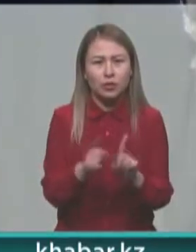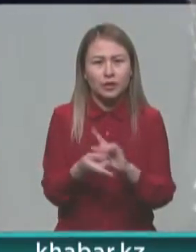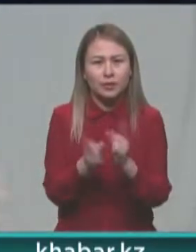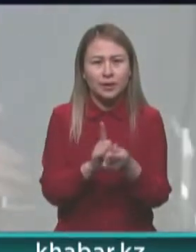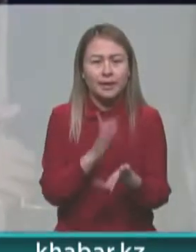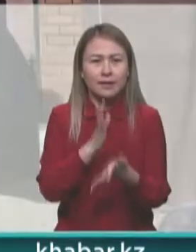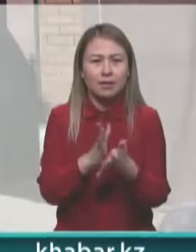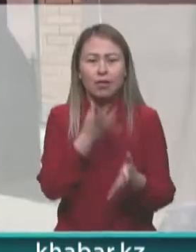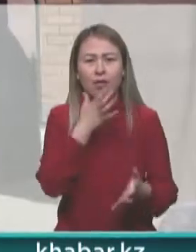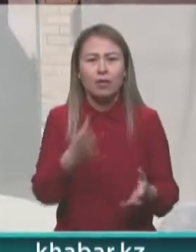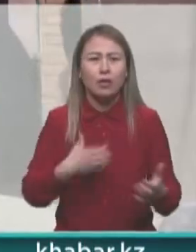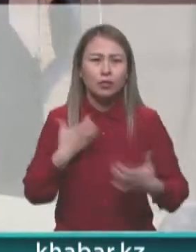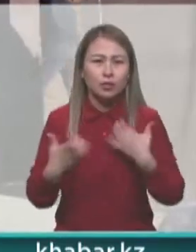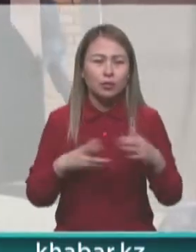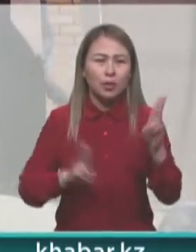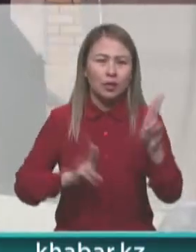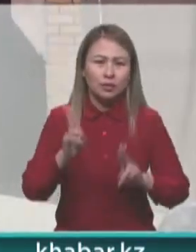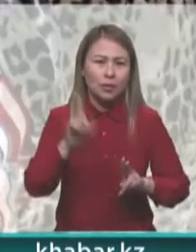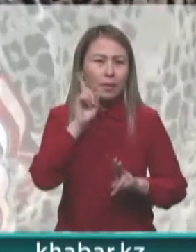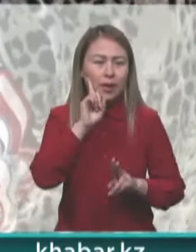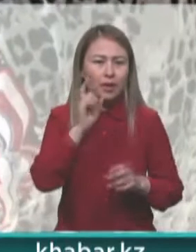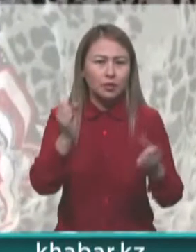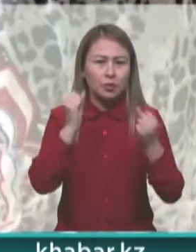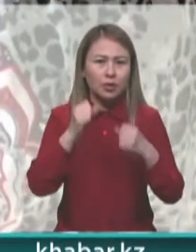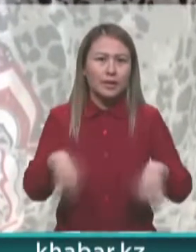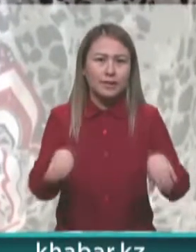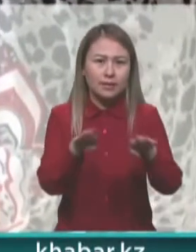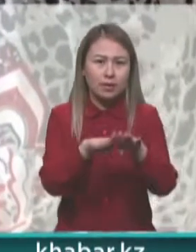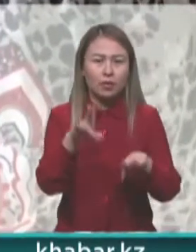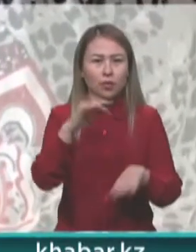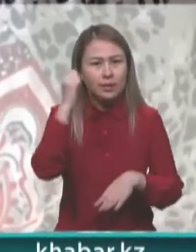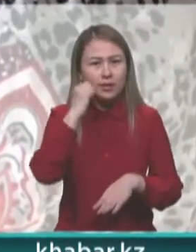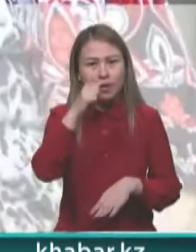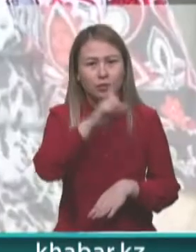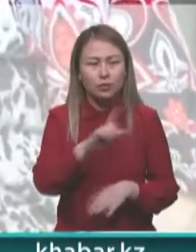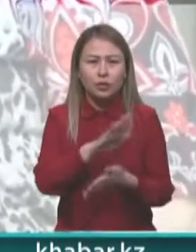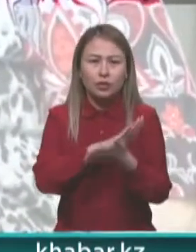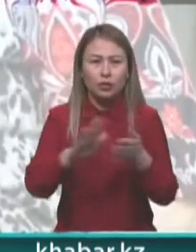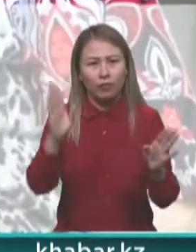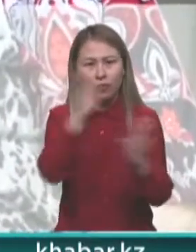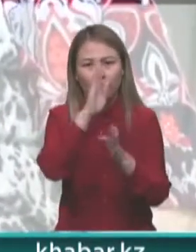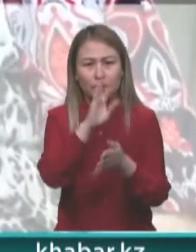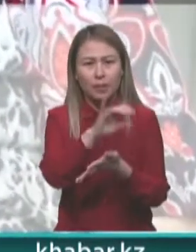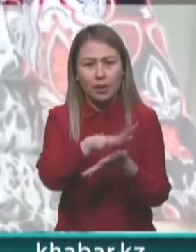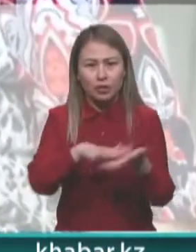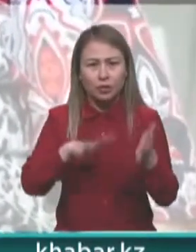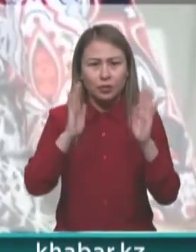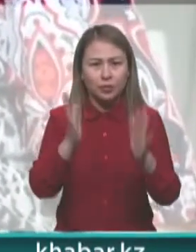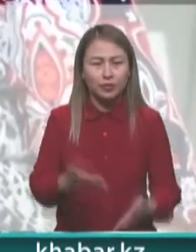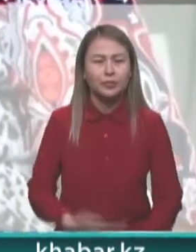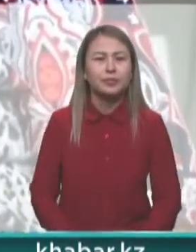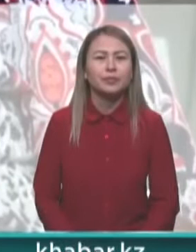енгізді. Сақтық шарасы ретінде спорт залы уақытша жабылды. Десе де қарттар жаттығуларын таза ауада жалғастырмақ. Как здоровье